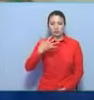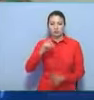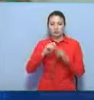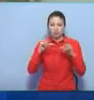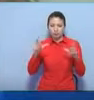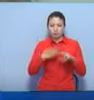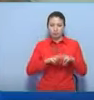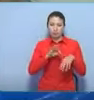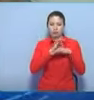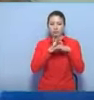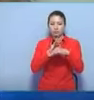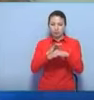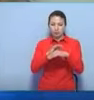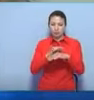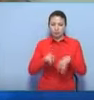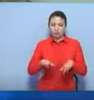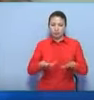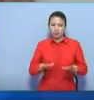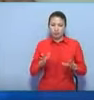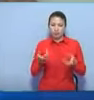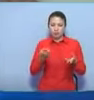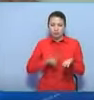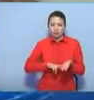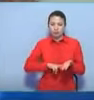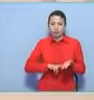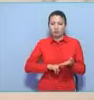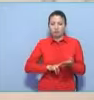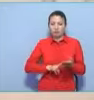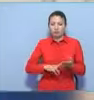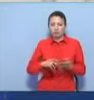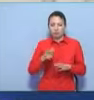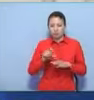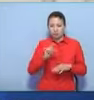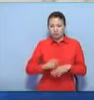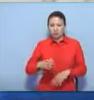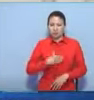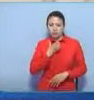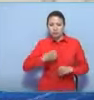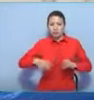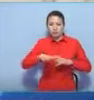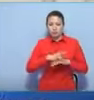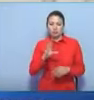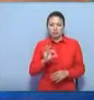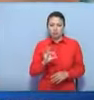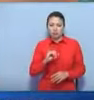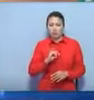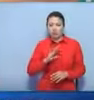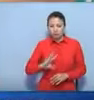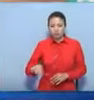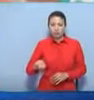бүгін ол кісілер осы жаққа жіберді. Сөйтіп осы жерге орналасып отырып. Өте қорқыныш жағдай болды ол халық үшін. Бүгін тұпай-тұпай жаман емес,